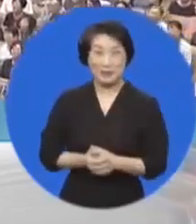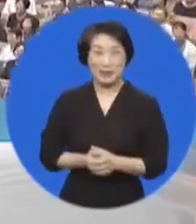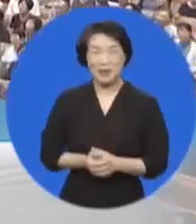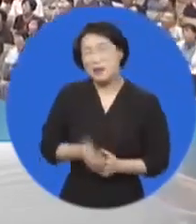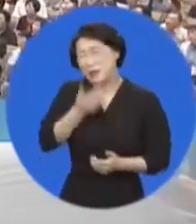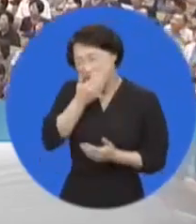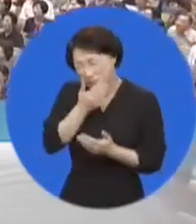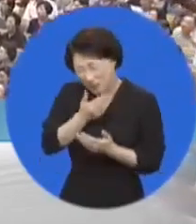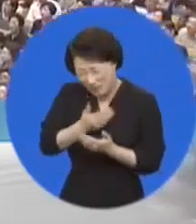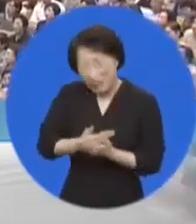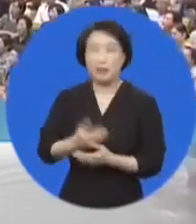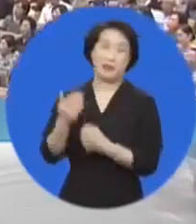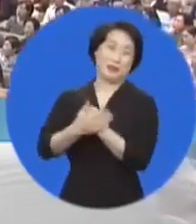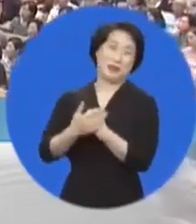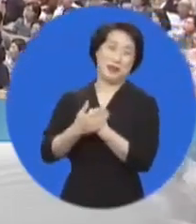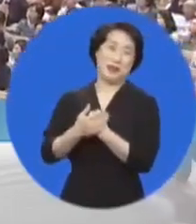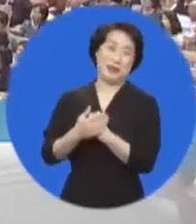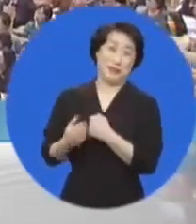소중한 은혜.